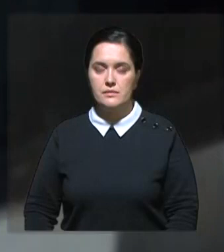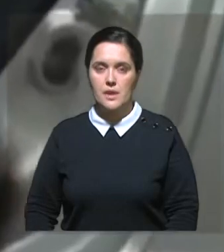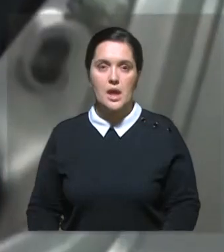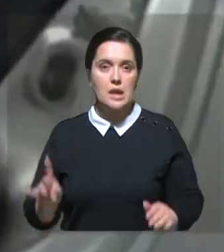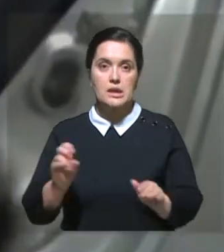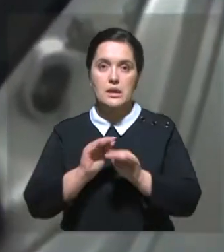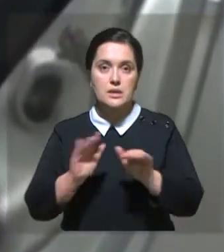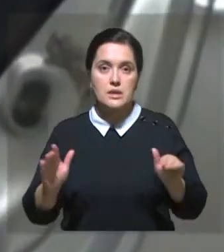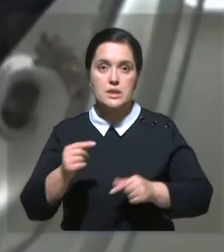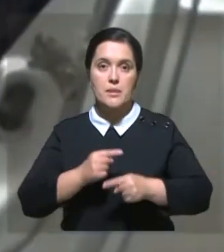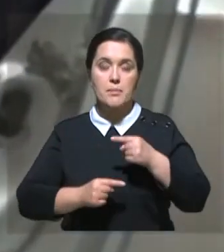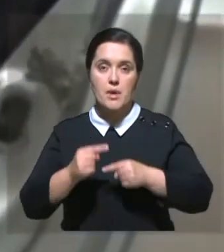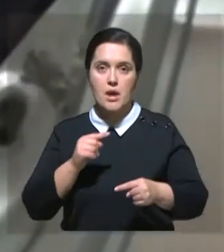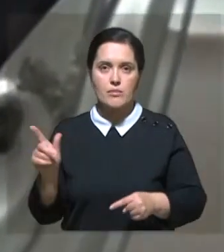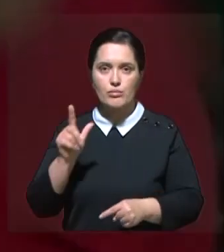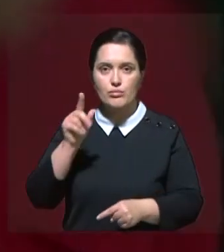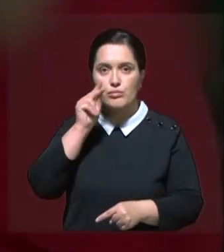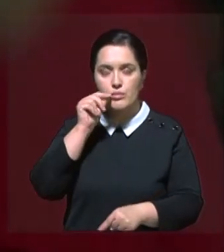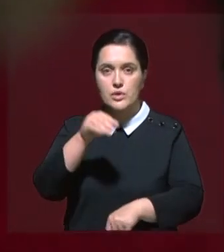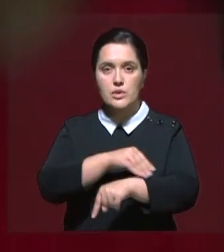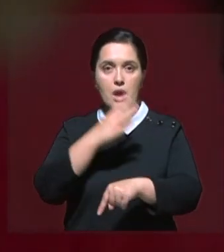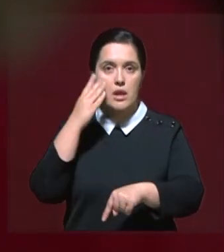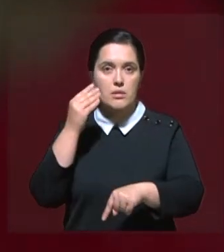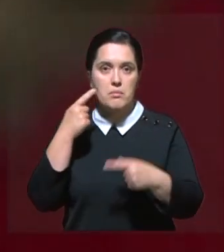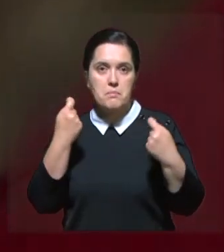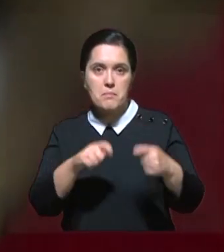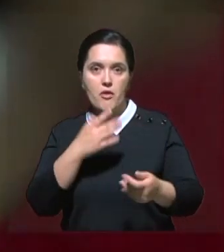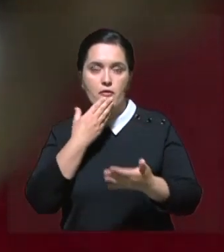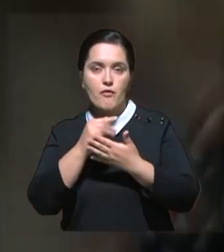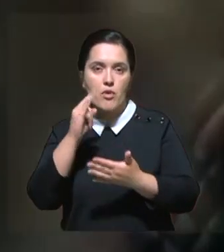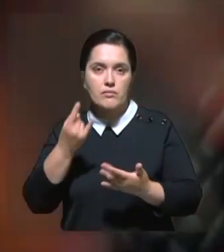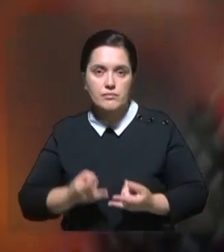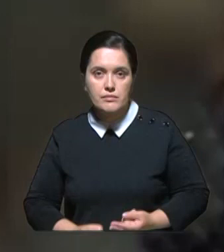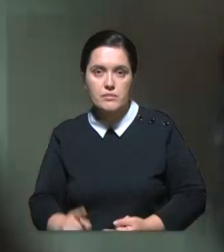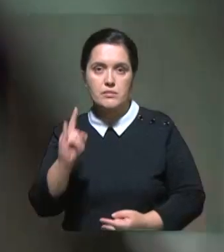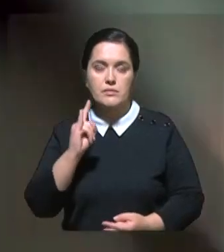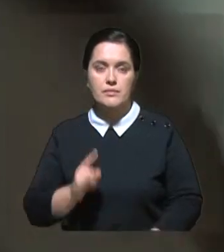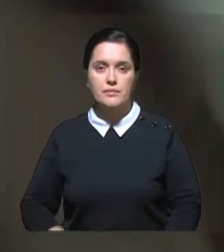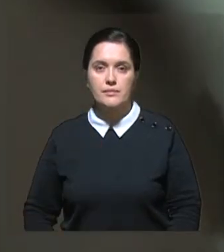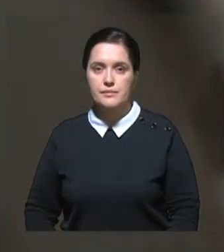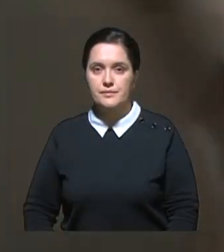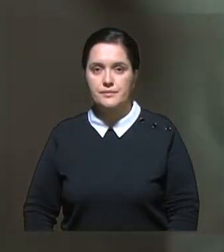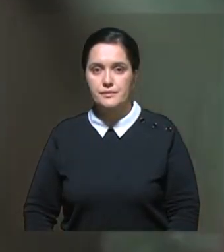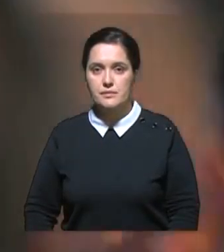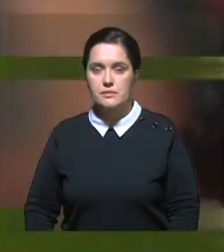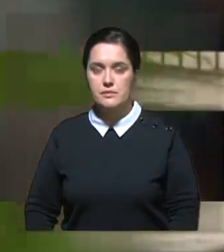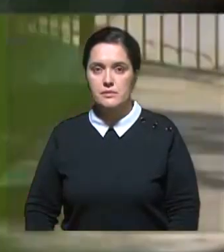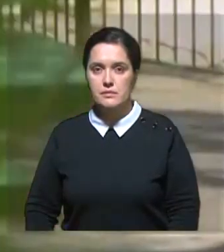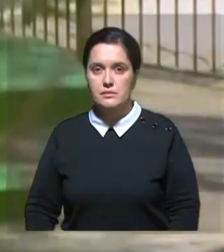Не детский бизнес. Пара из Алматы пыталась продать своего новорожденного ребенка. Во сколько оценили младенца?